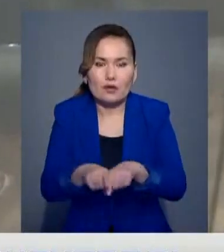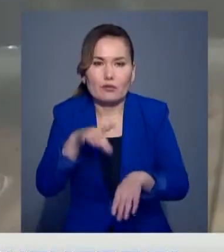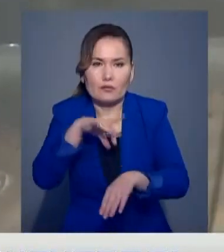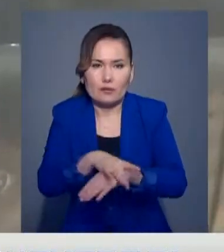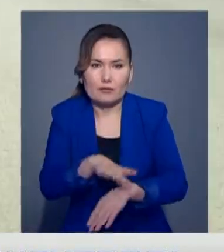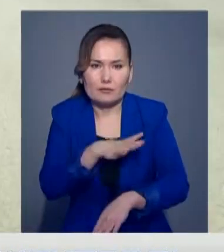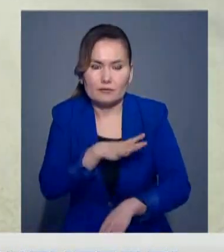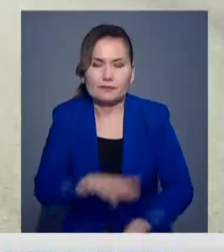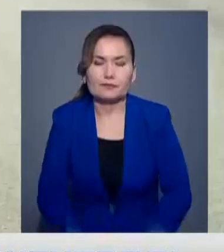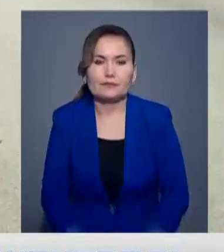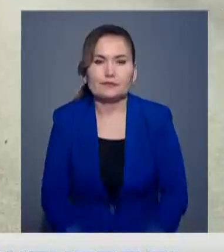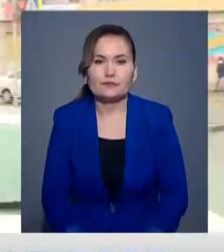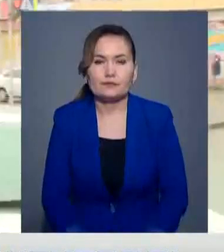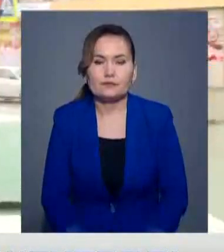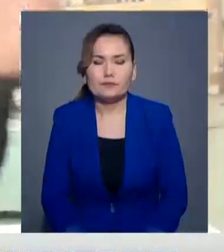бар.